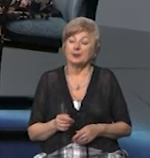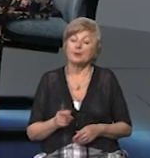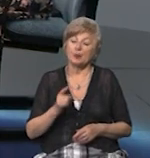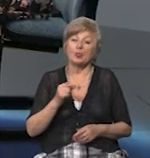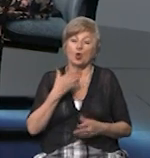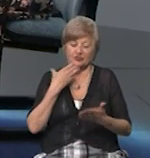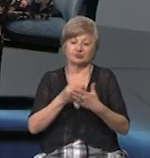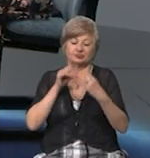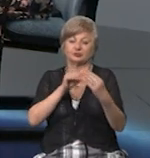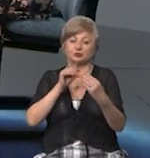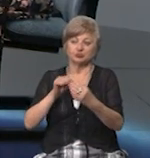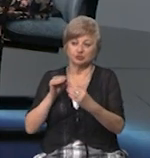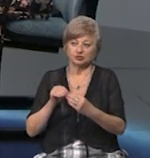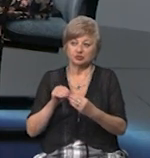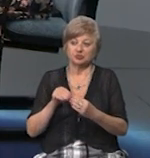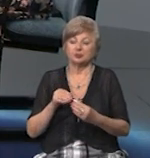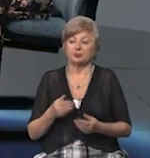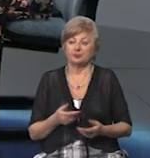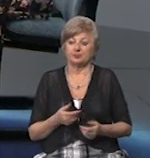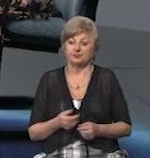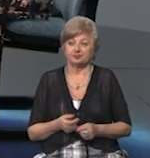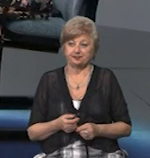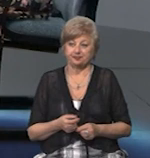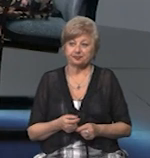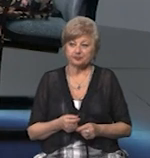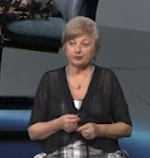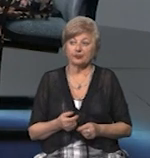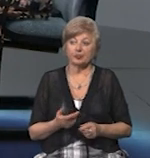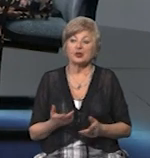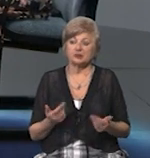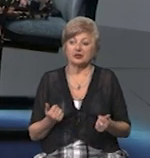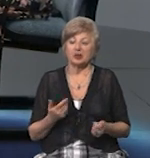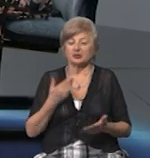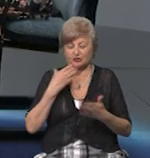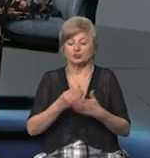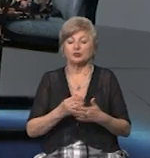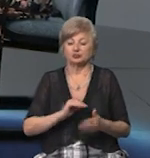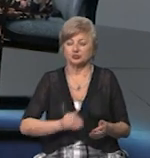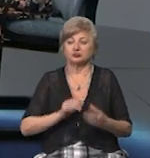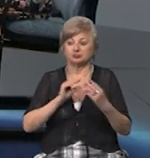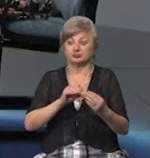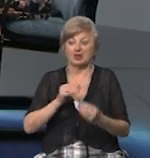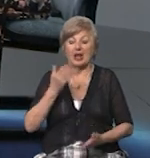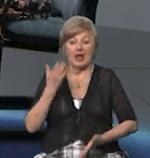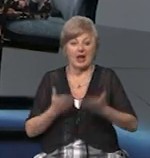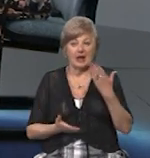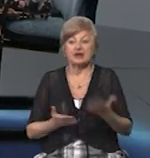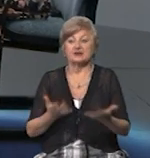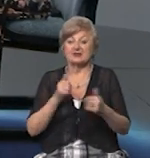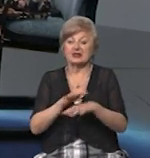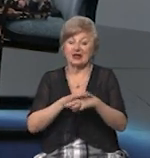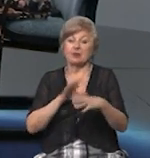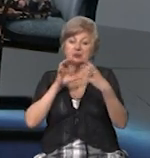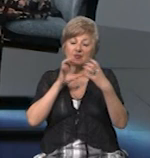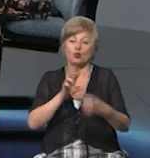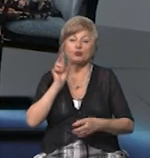приватний транспорт, автівки і малогабаритний транспорт, так? Ну, приватний транспорт. Якщо брати громадський